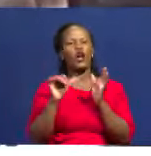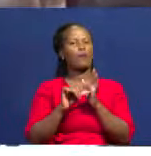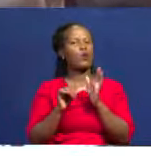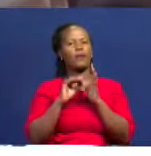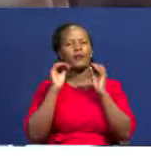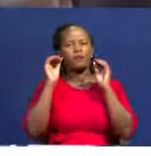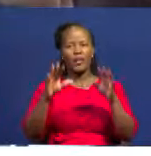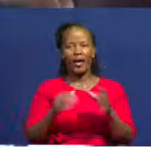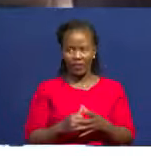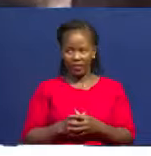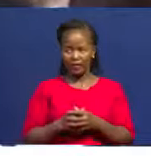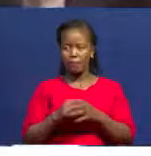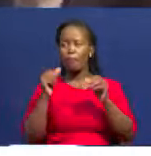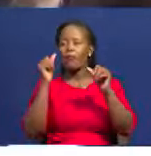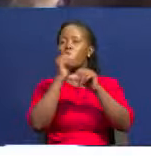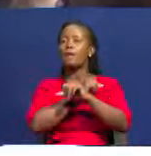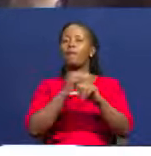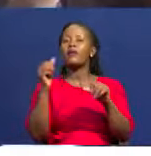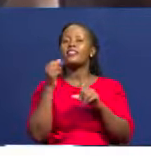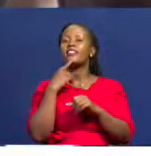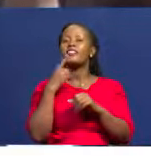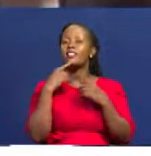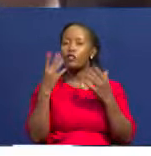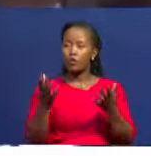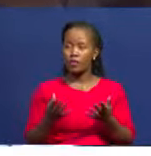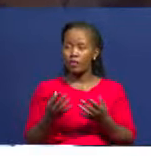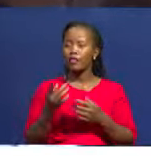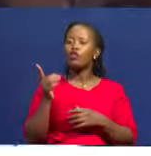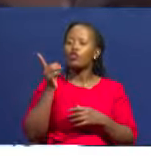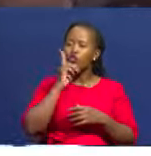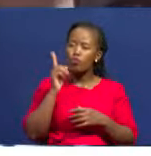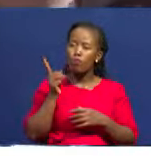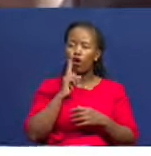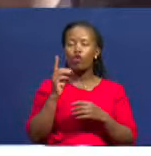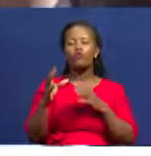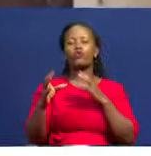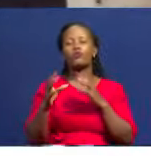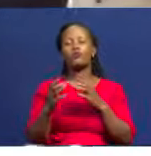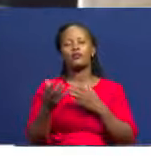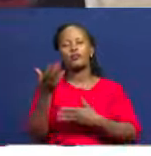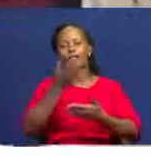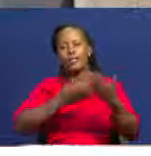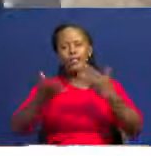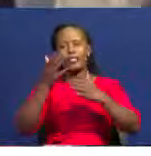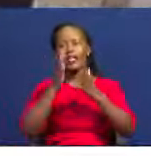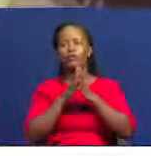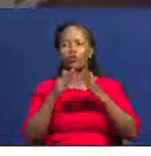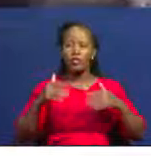vile rais amesema, aongee na watu kesho na wazigizane vile iko.